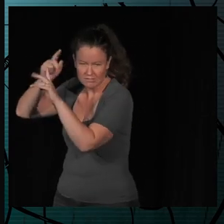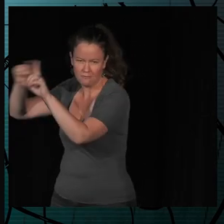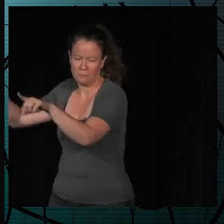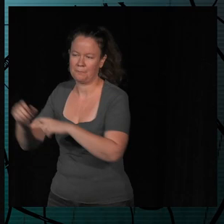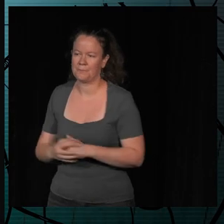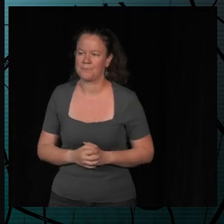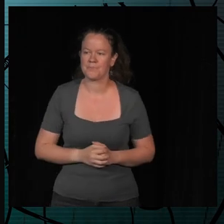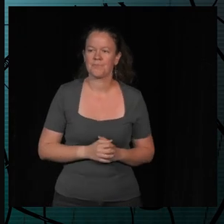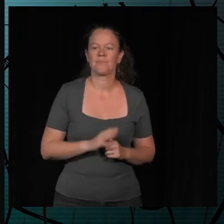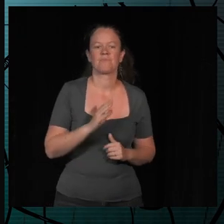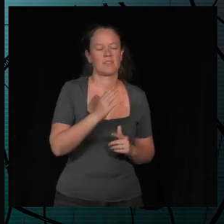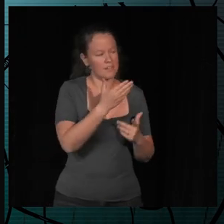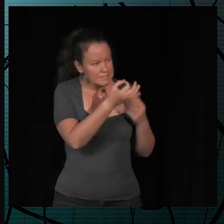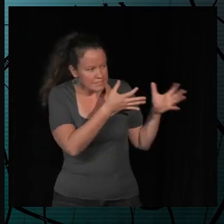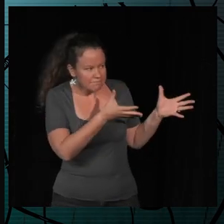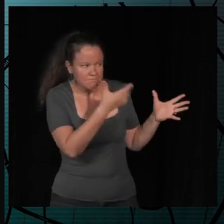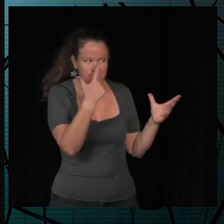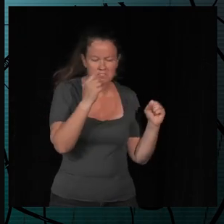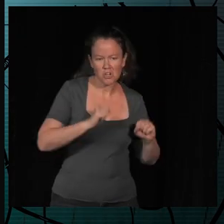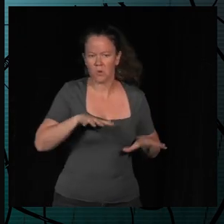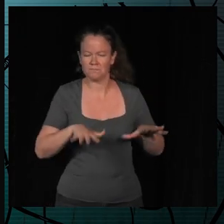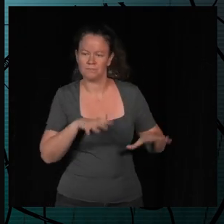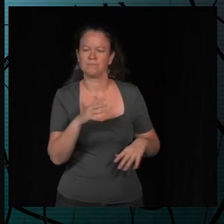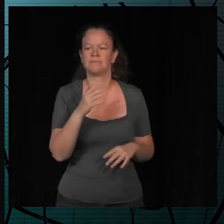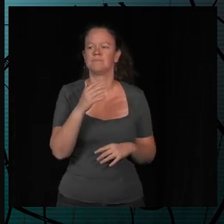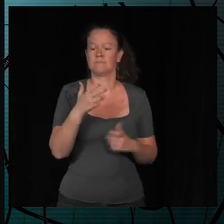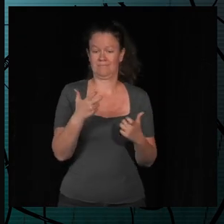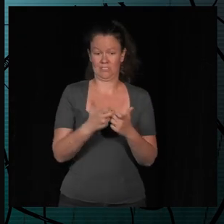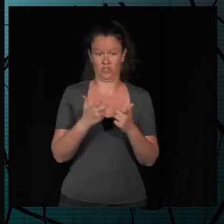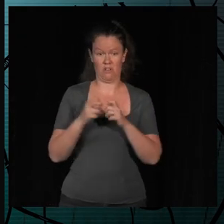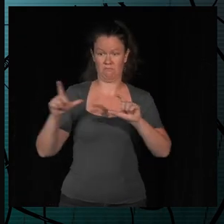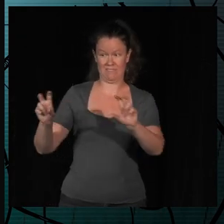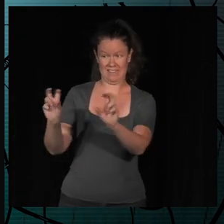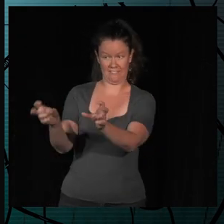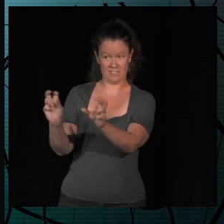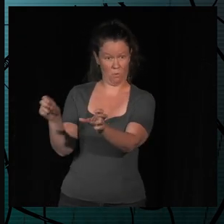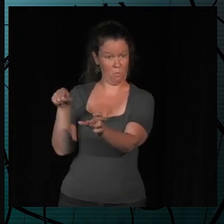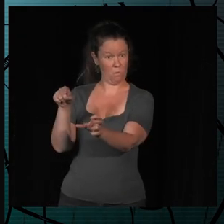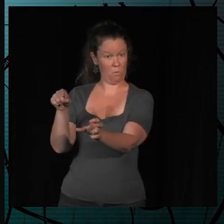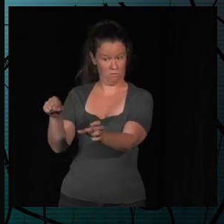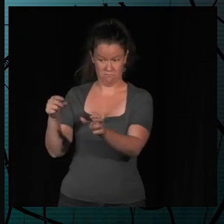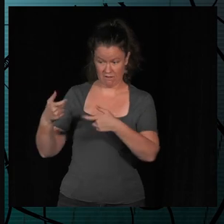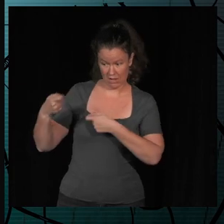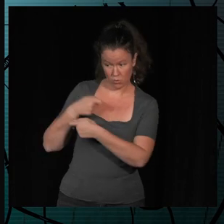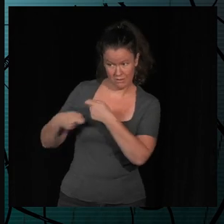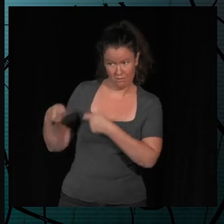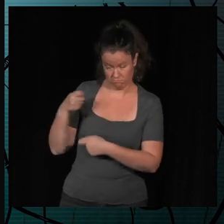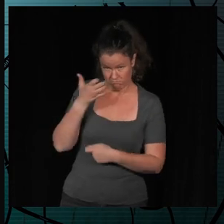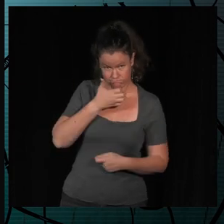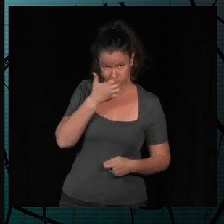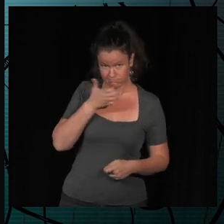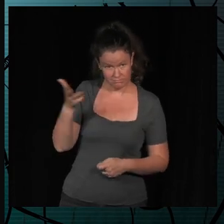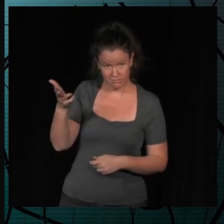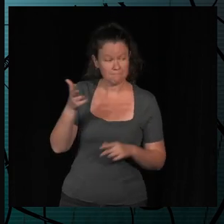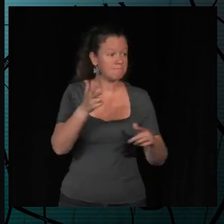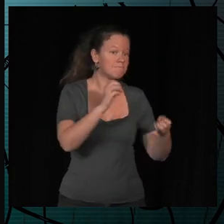suis plus ou moins d'accord avec certains éléments mais je voulais quand même rappeler que la télévision c'est le pire des modèles euh et que la Internet